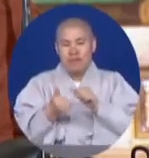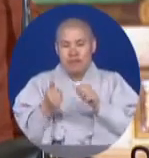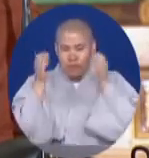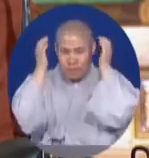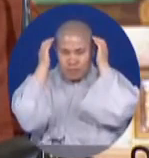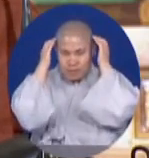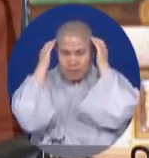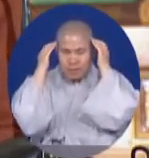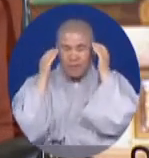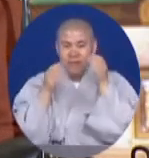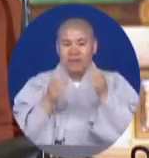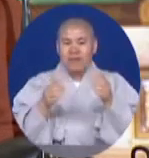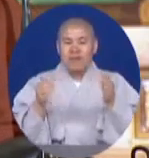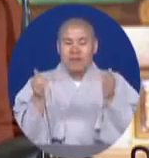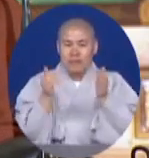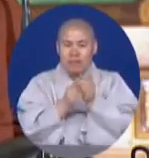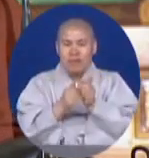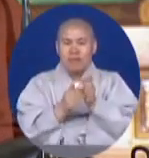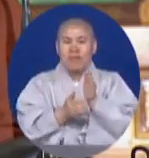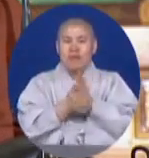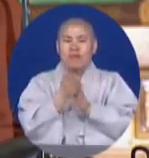이거 끝도 한도 없습니다.